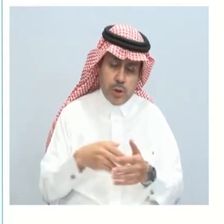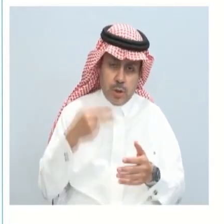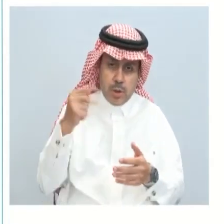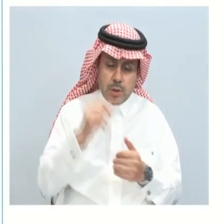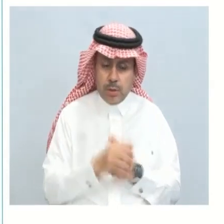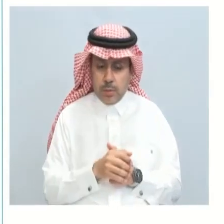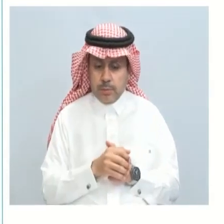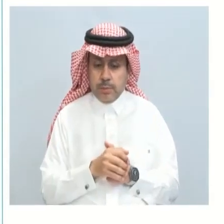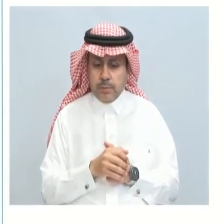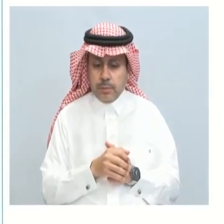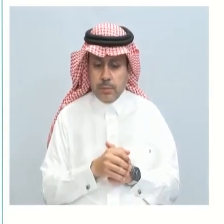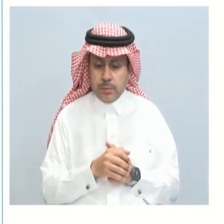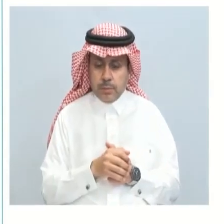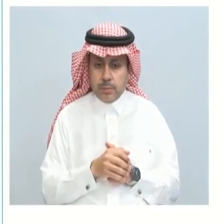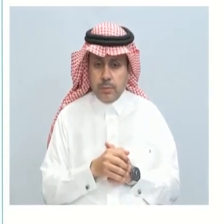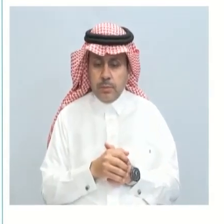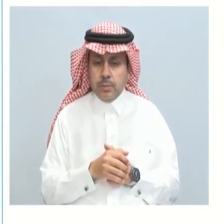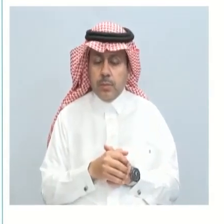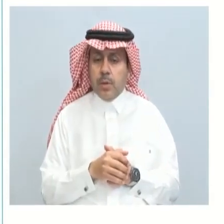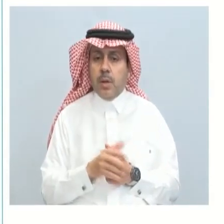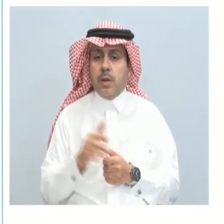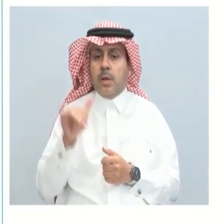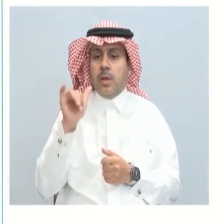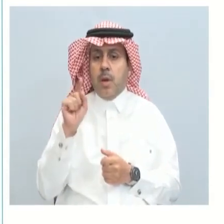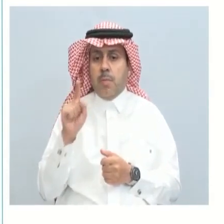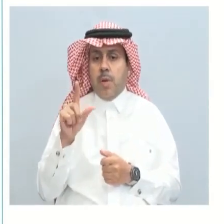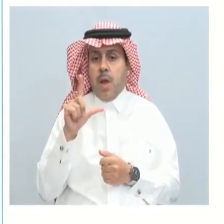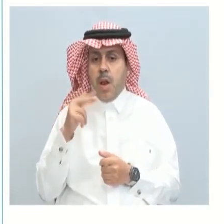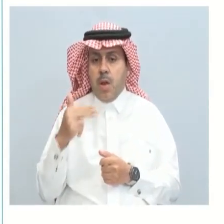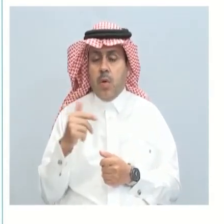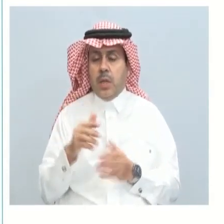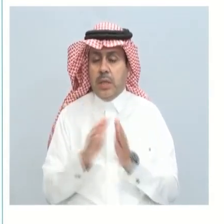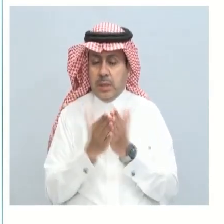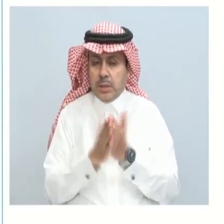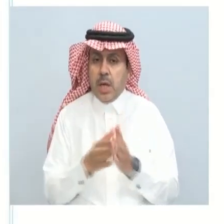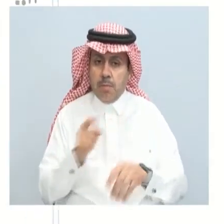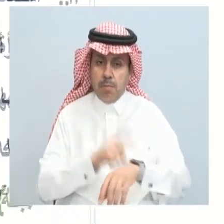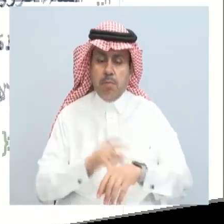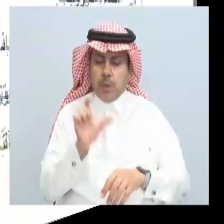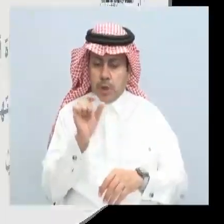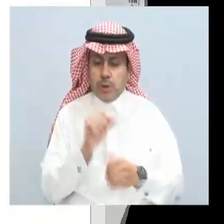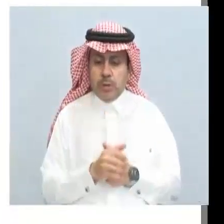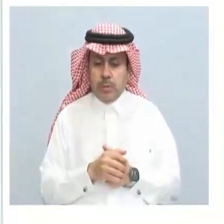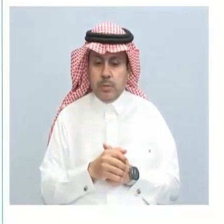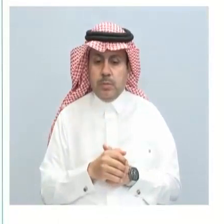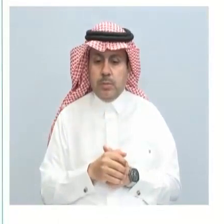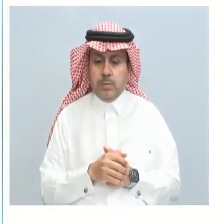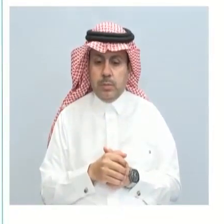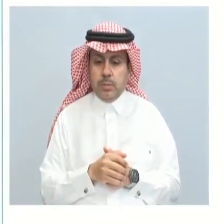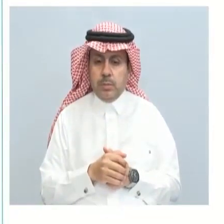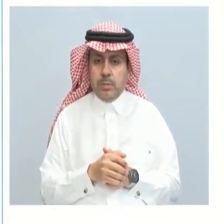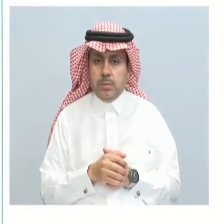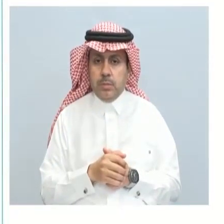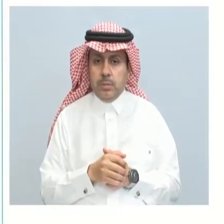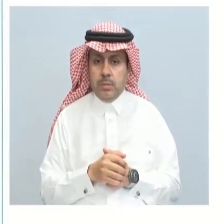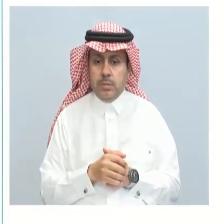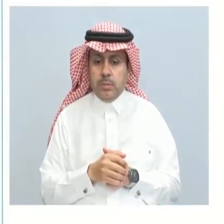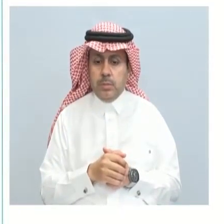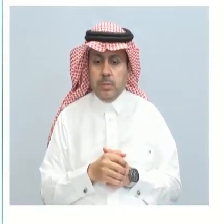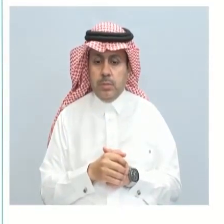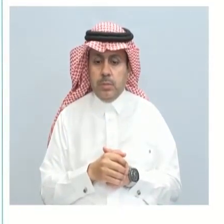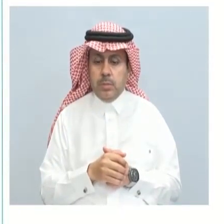فقوله حتى يبلغ الكتاب اجله يعني انتهاء العده ايضا ناتي ايها الطلاب